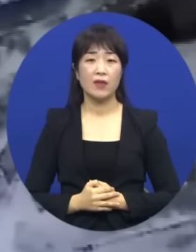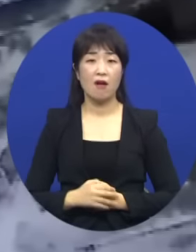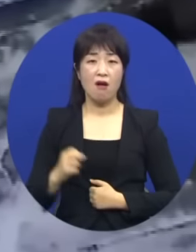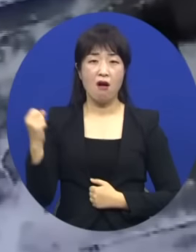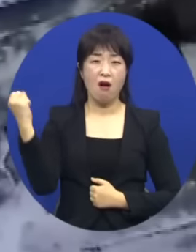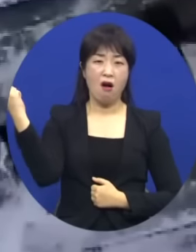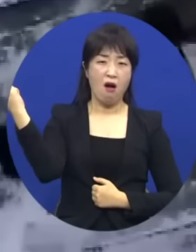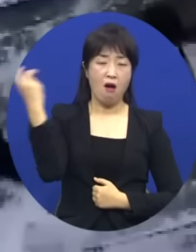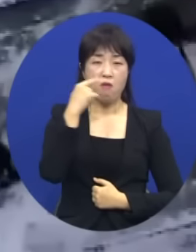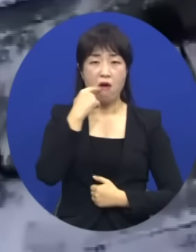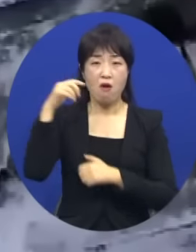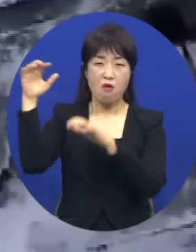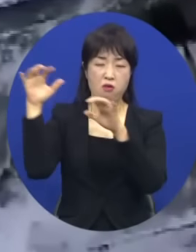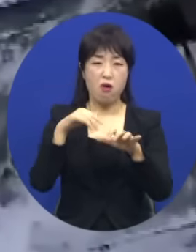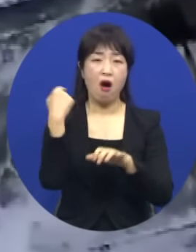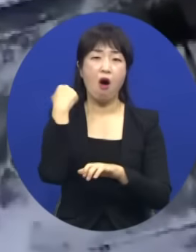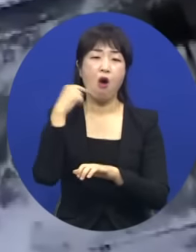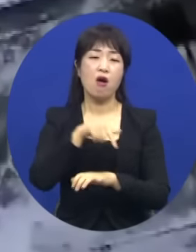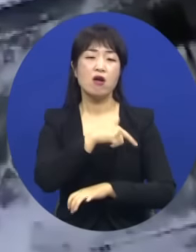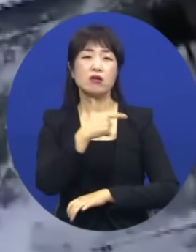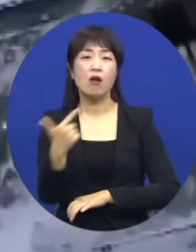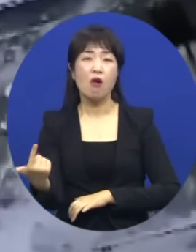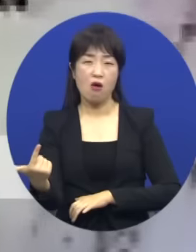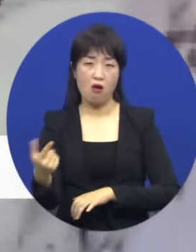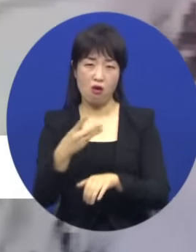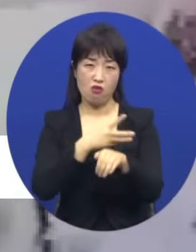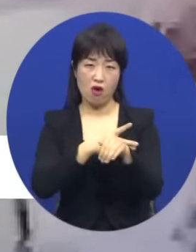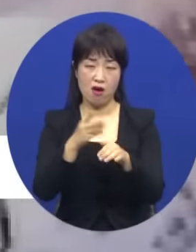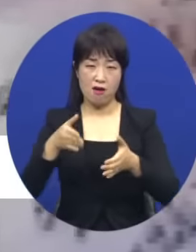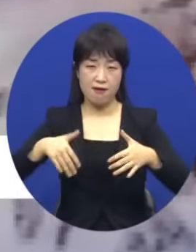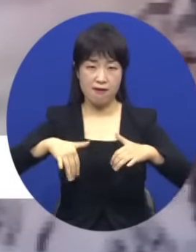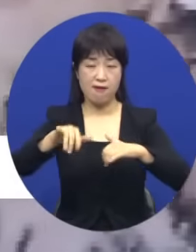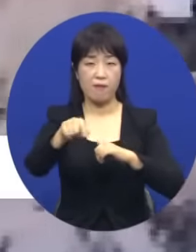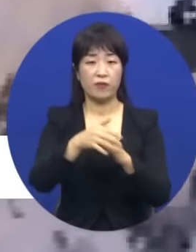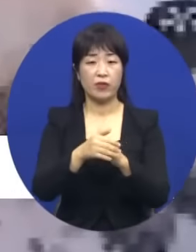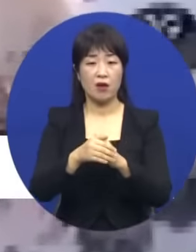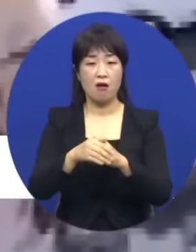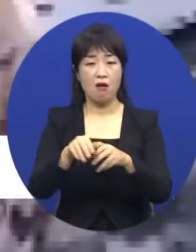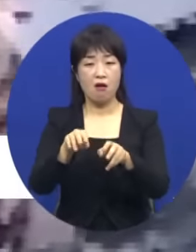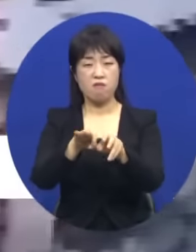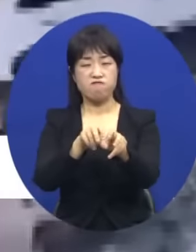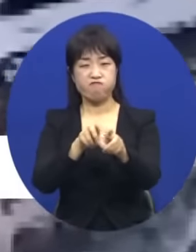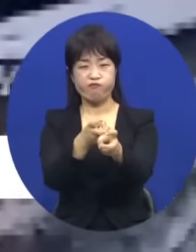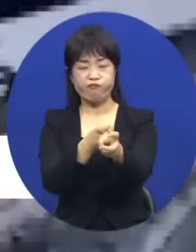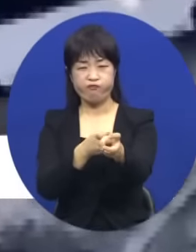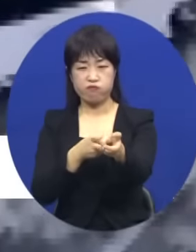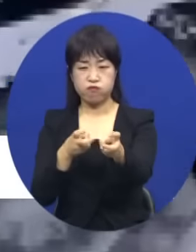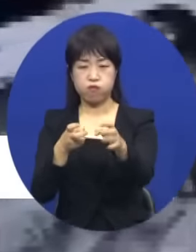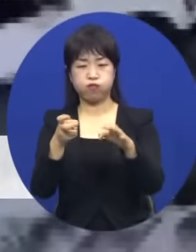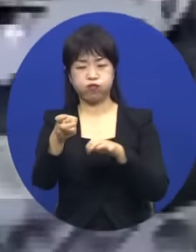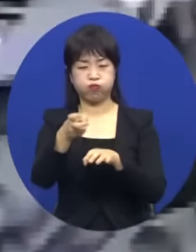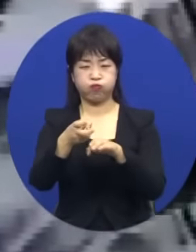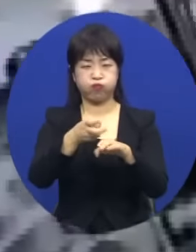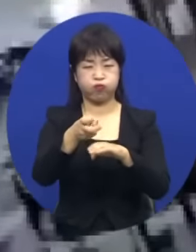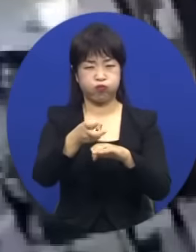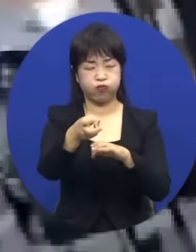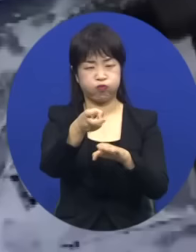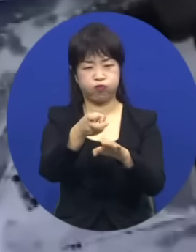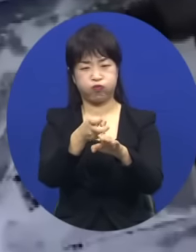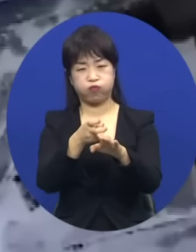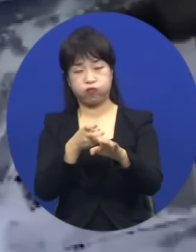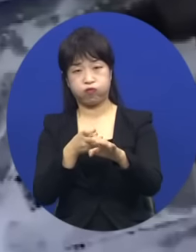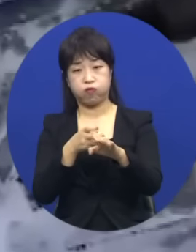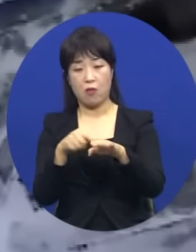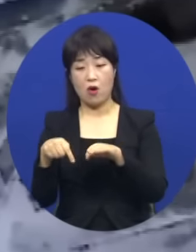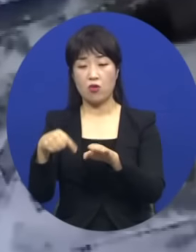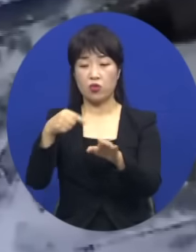갑자기 많은 눈이 쏟아진 어제 저녁 퇴근길. 시내 버스가 오르막길을 오르지 못하고 미끄러집니다.